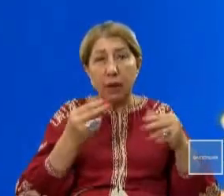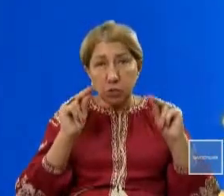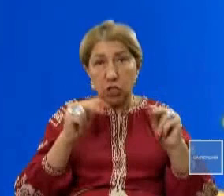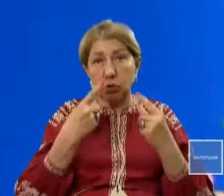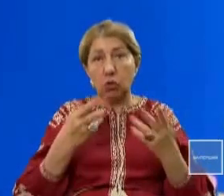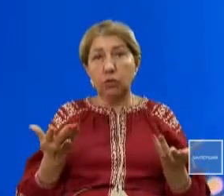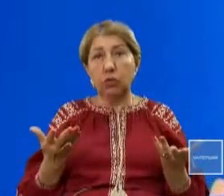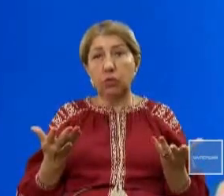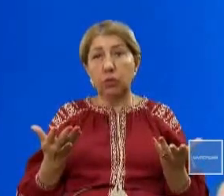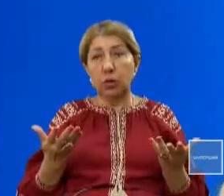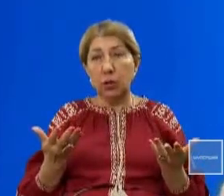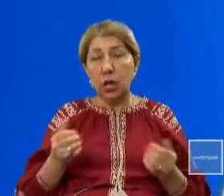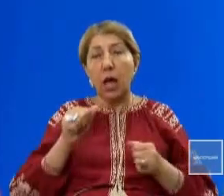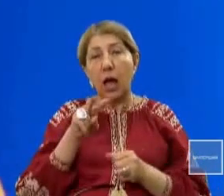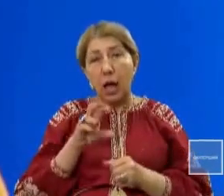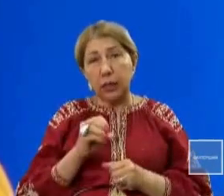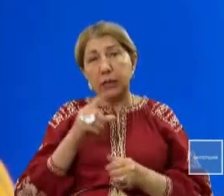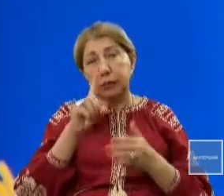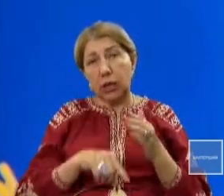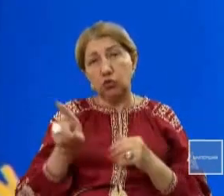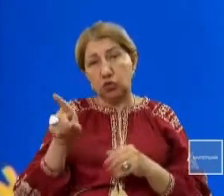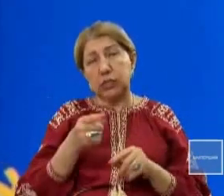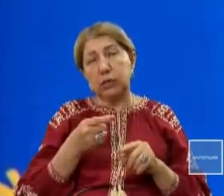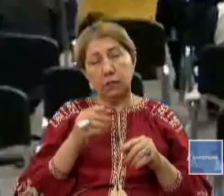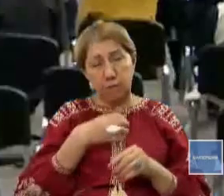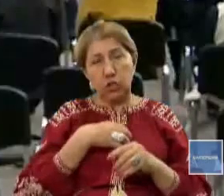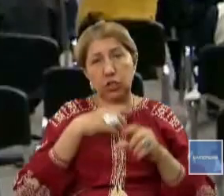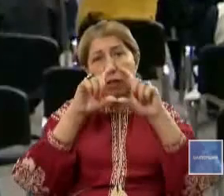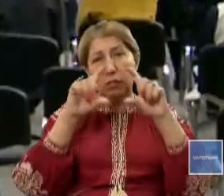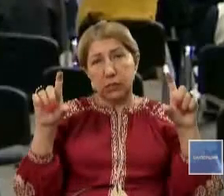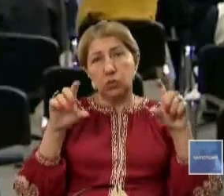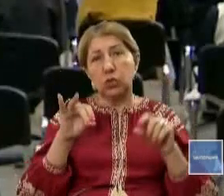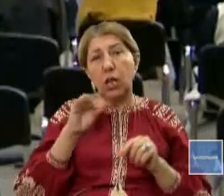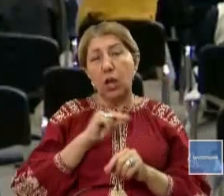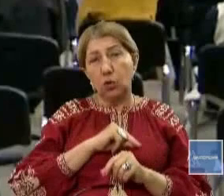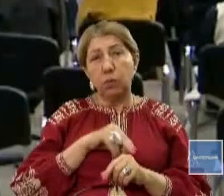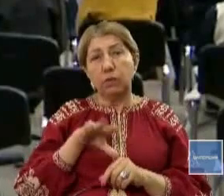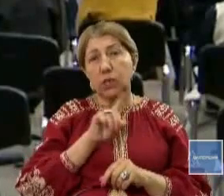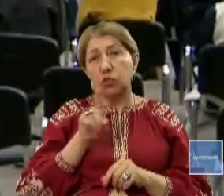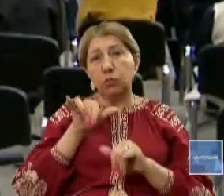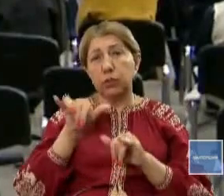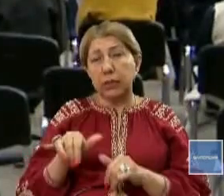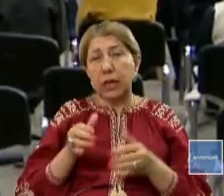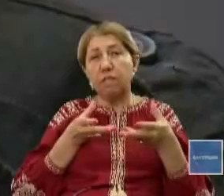говорю. Але я знаю, що це важлива інституція і роблю все, щоб на них не було